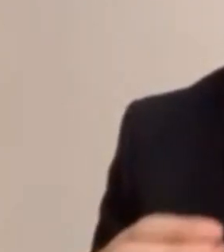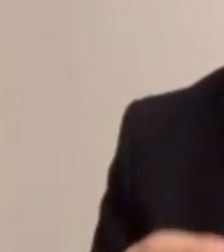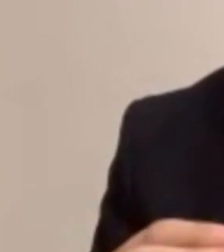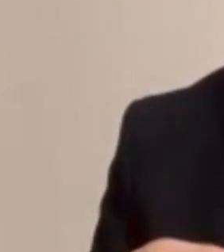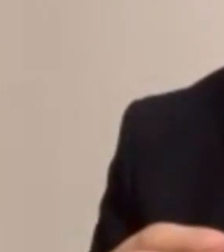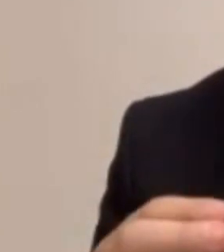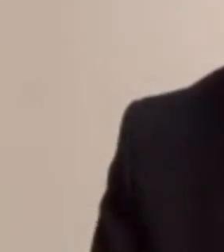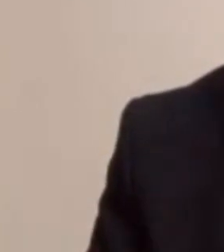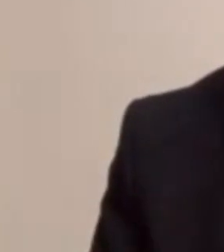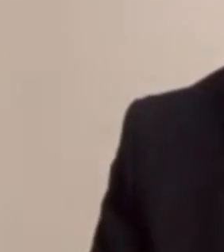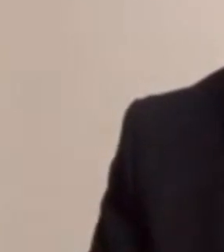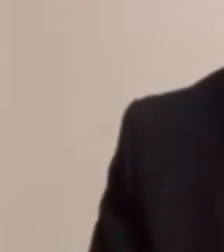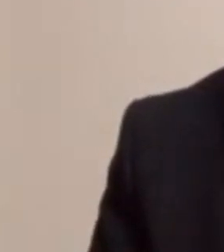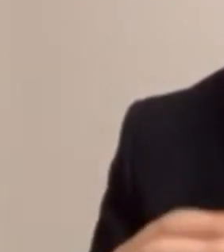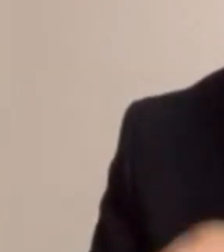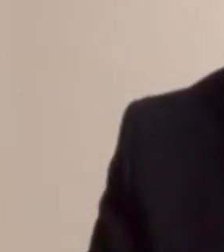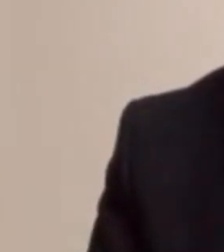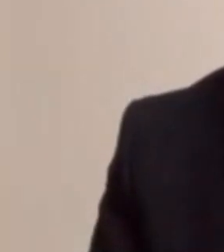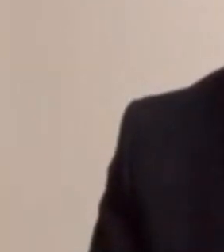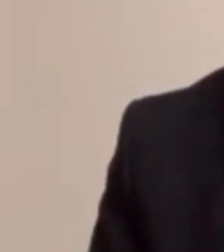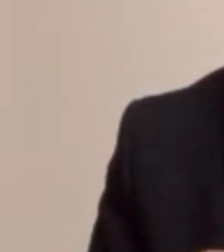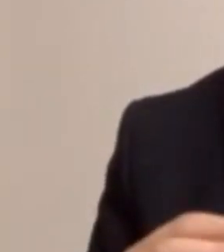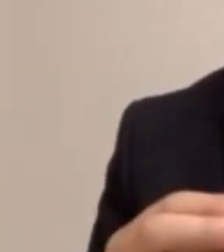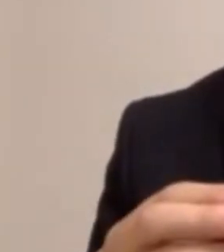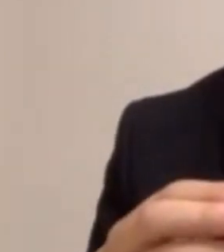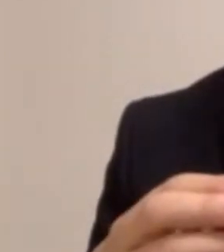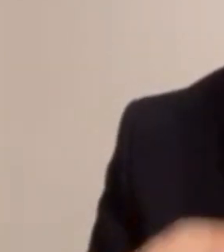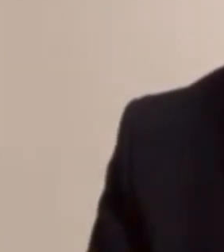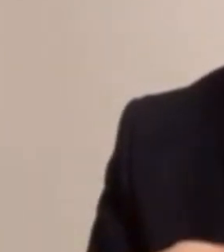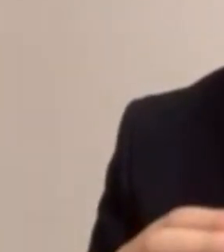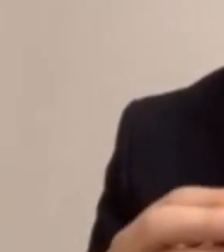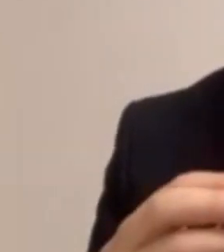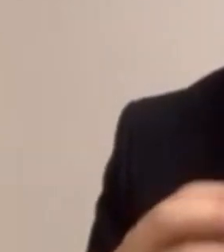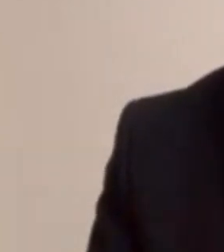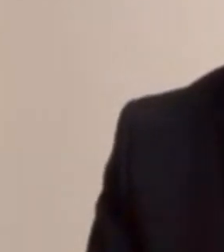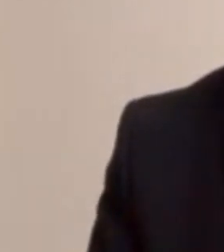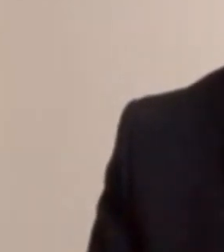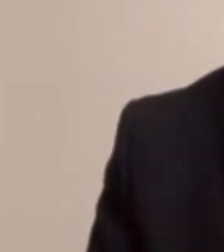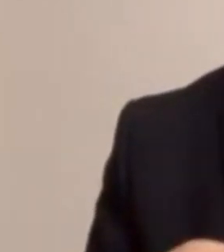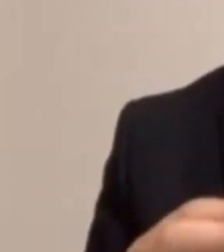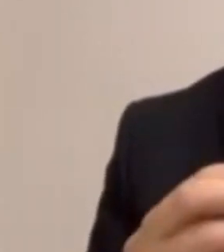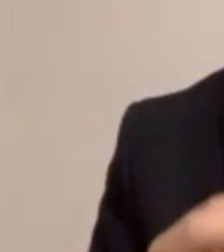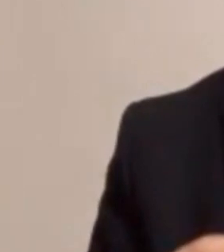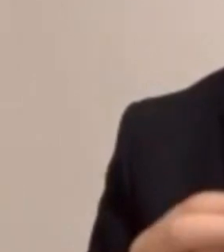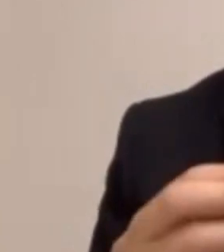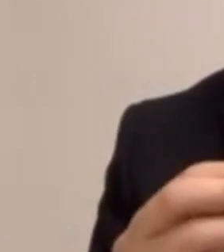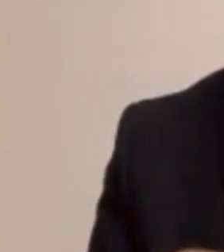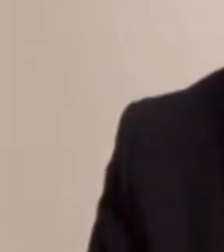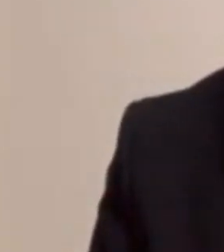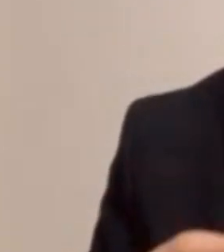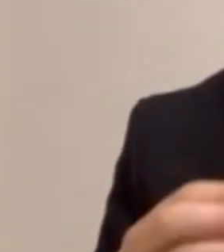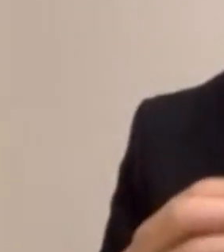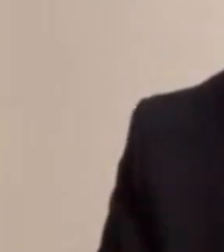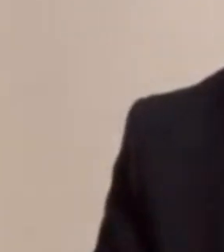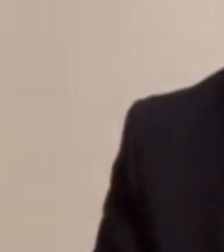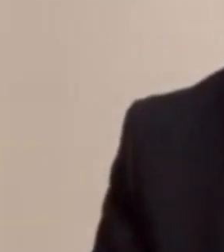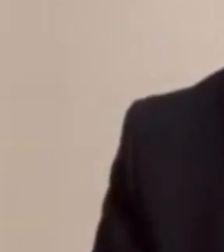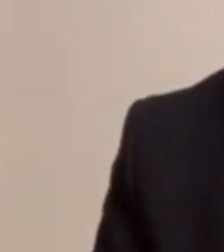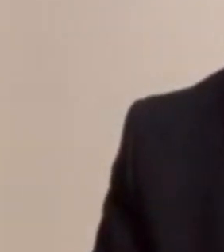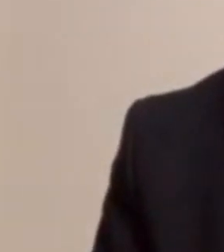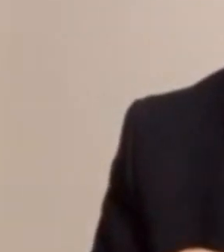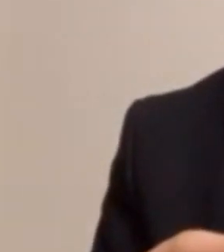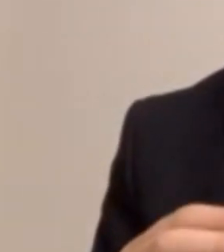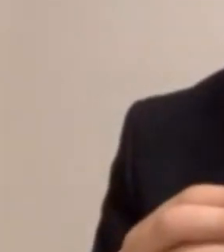أن نشوفه في بلداننا. لذلك أنا أطلب من الكل أن يساند أستاذ هشام، أن